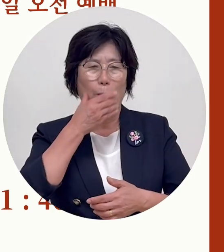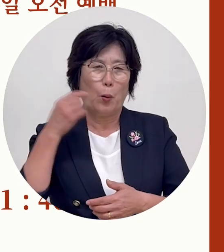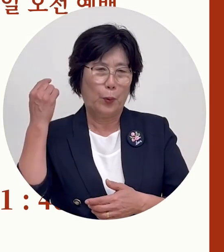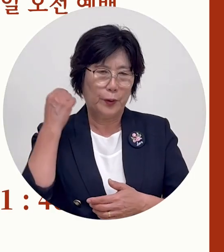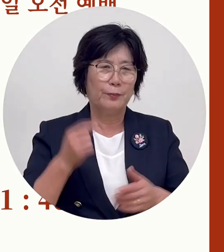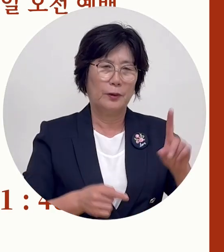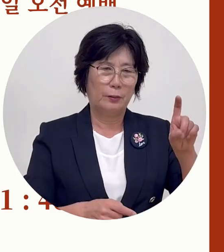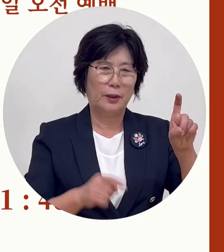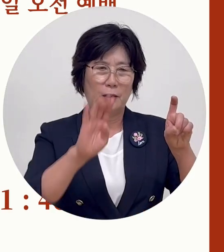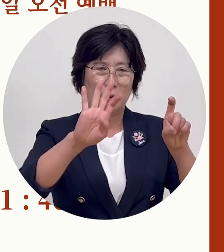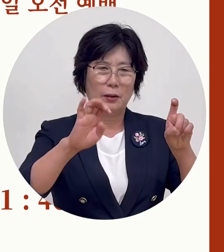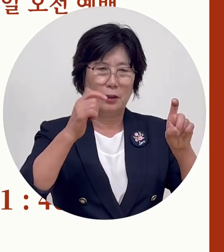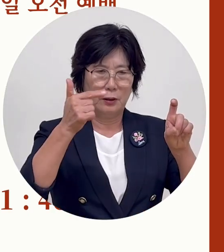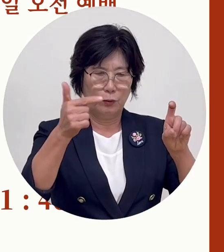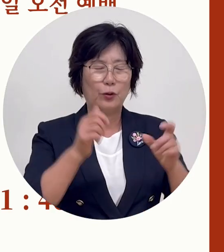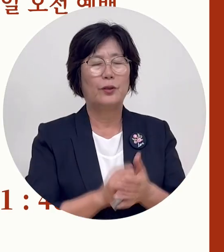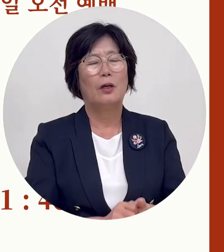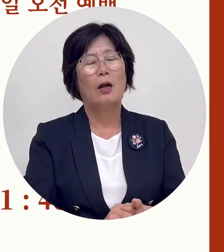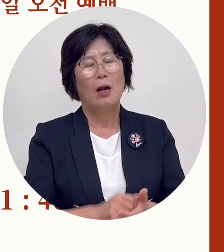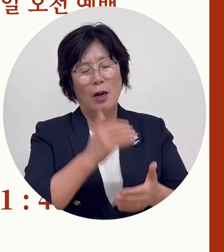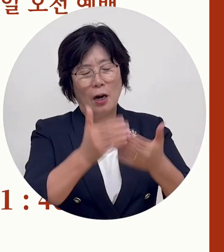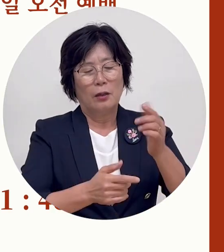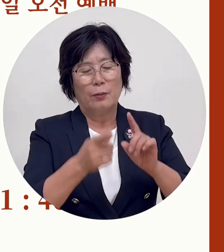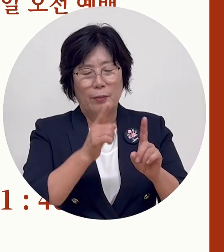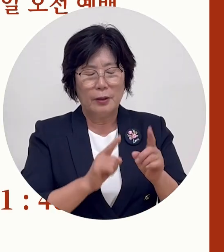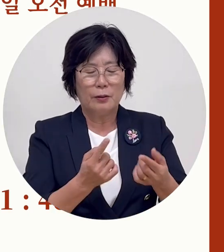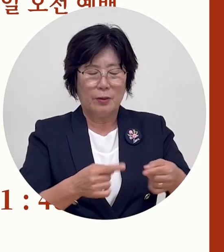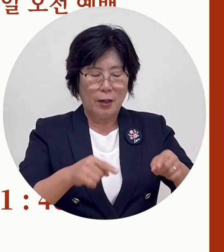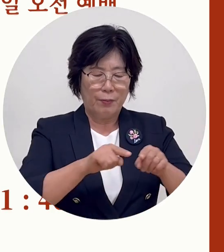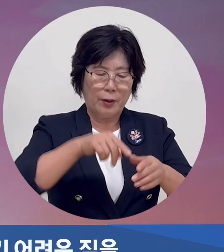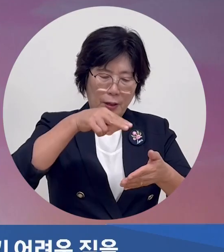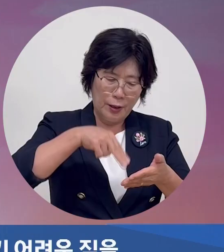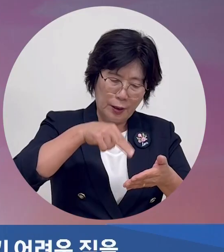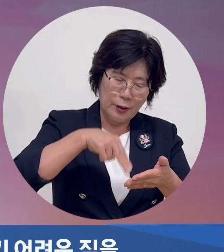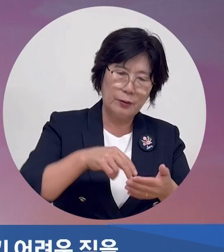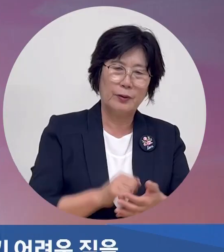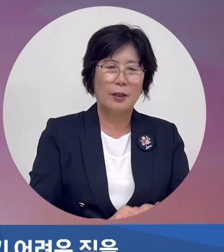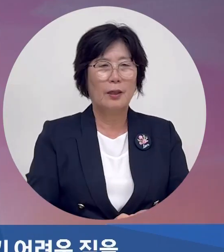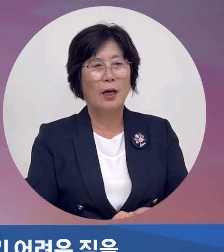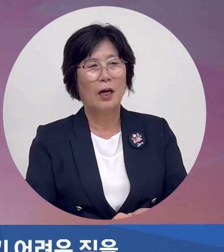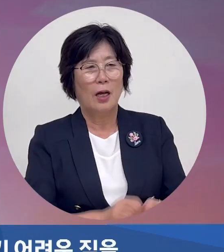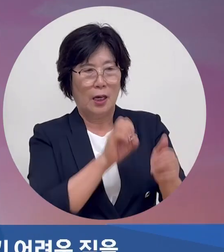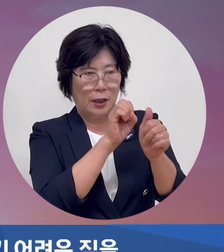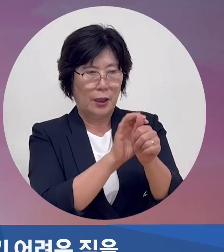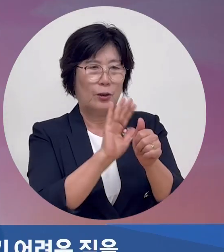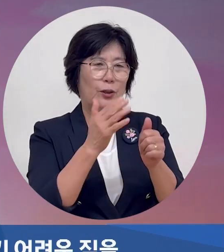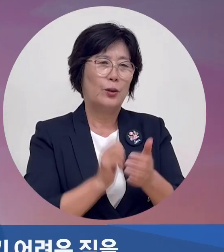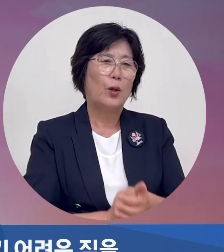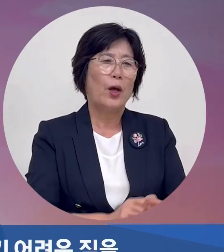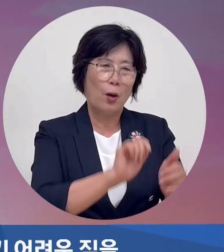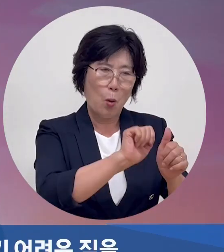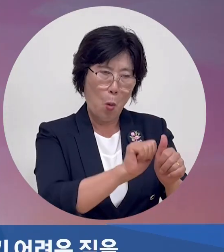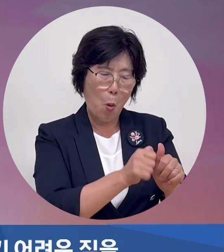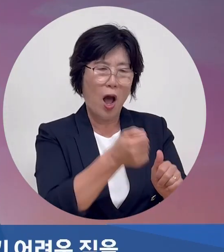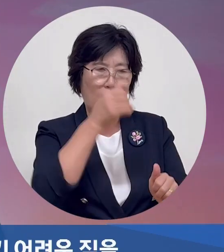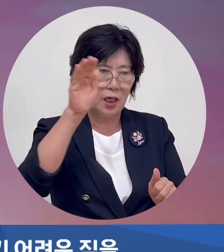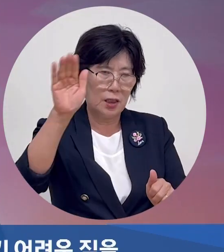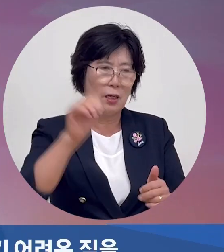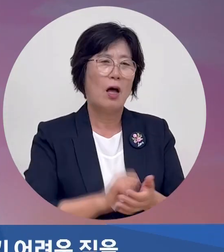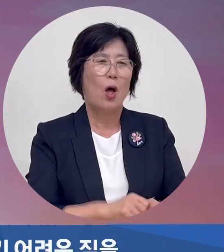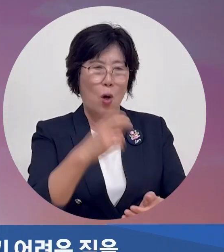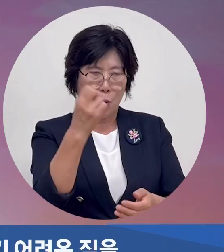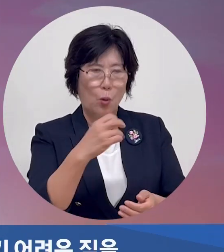11장 46절 말씀을 같이 읽겠습니다. 이르시되 화 있을진저